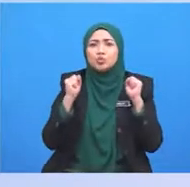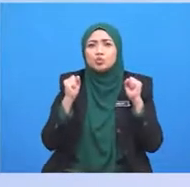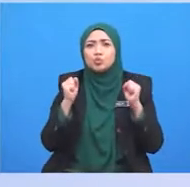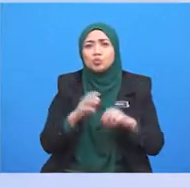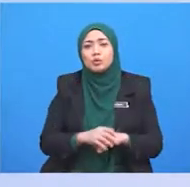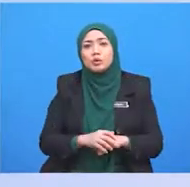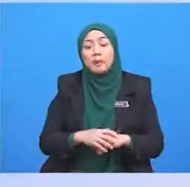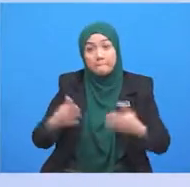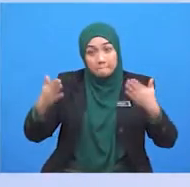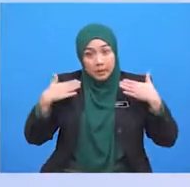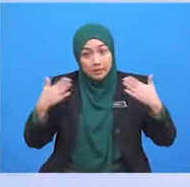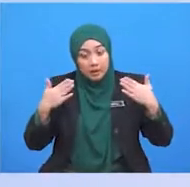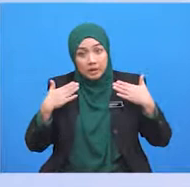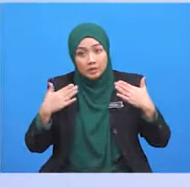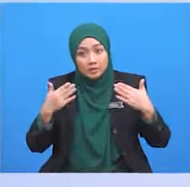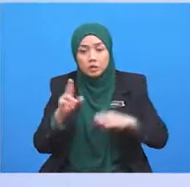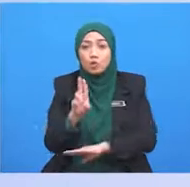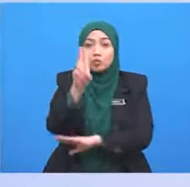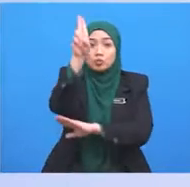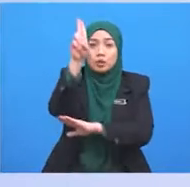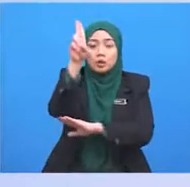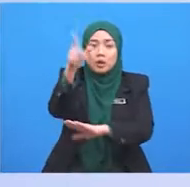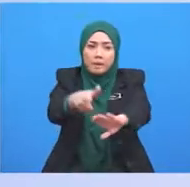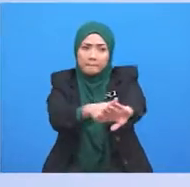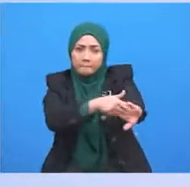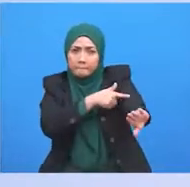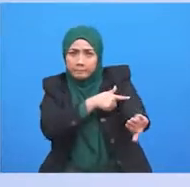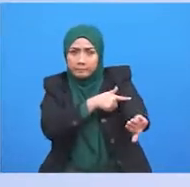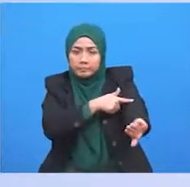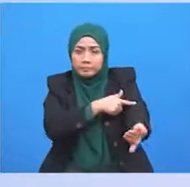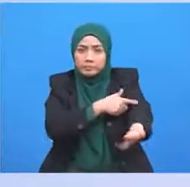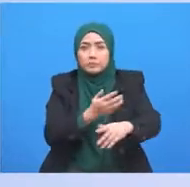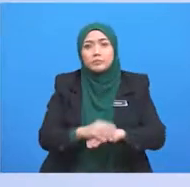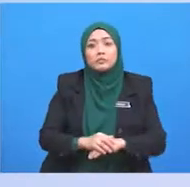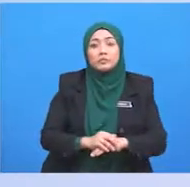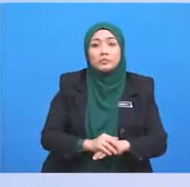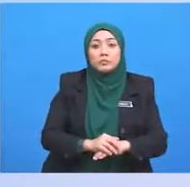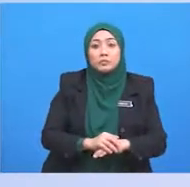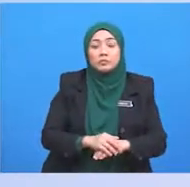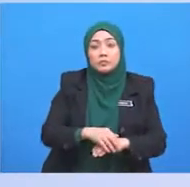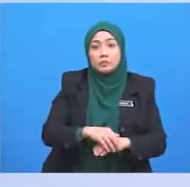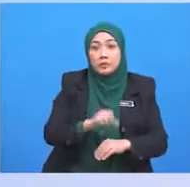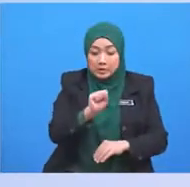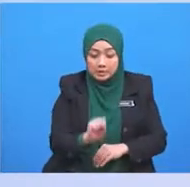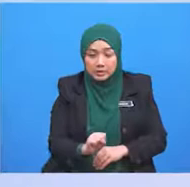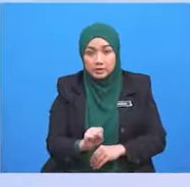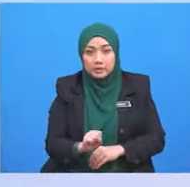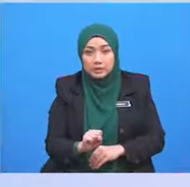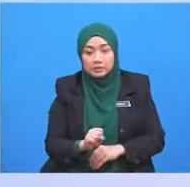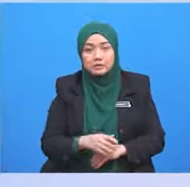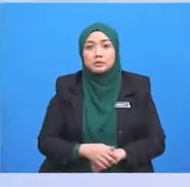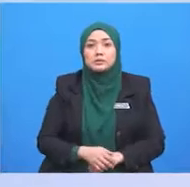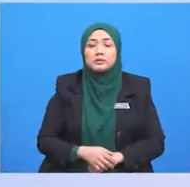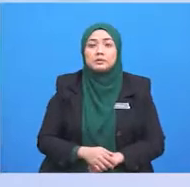waktu siang di hemisfera utara lebih panjang jika dibandingkan dengan hemisfera selatan.